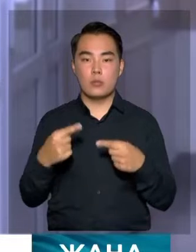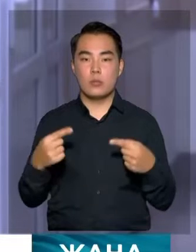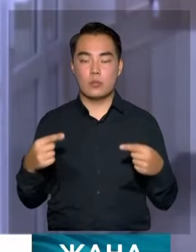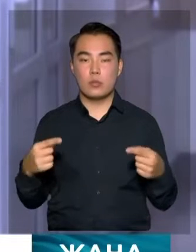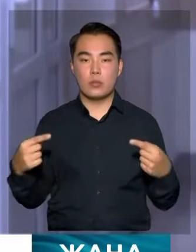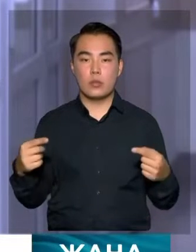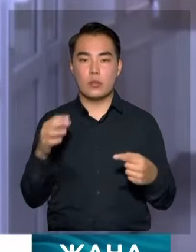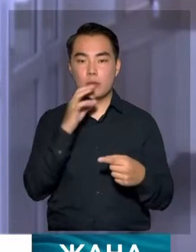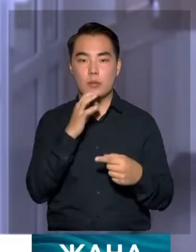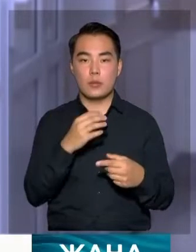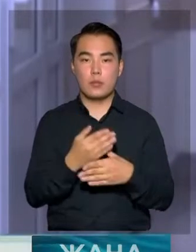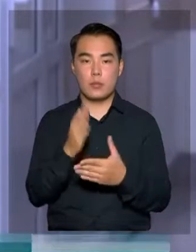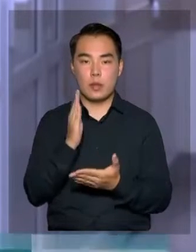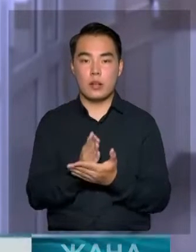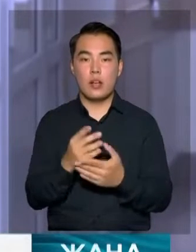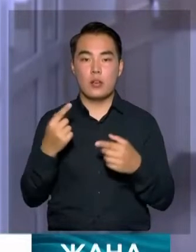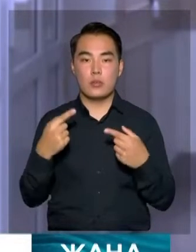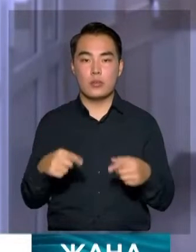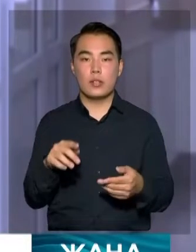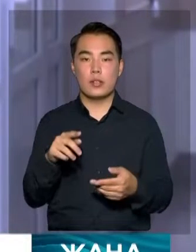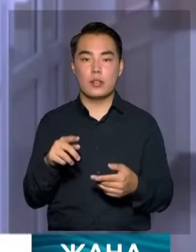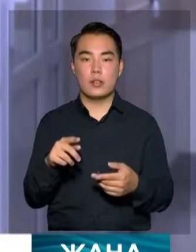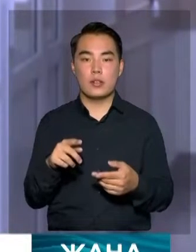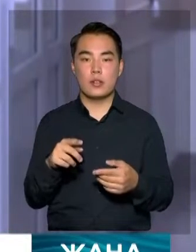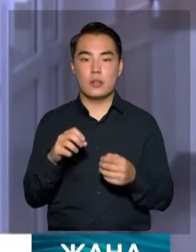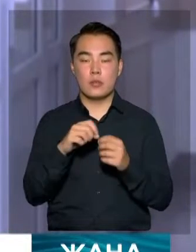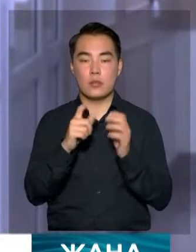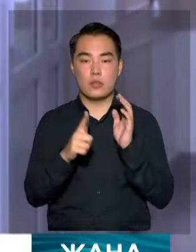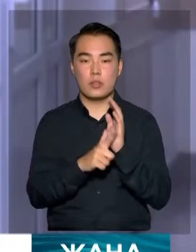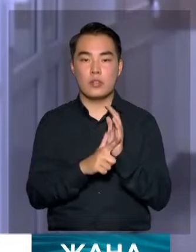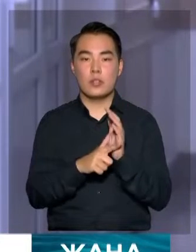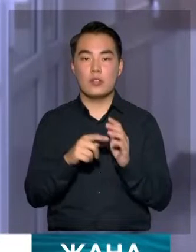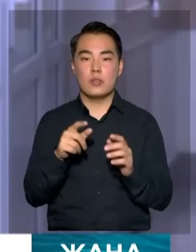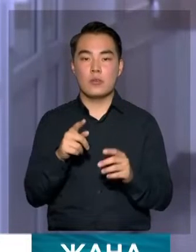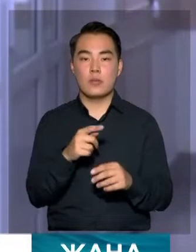берілді. Орта есеппен қазір 20 төсекте бүгін 17 науқас жатыр.